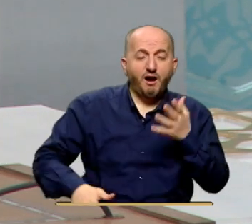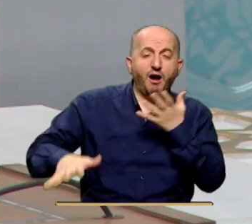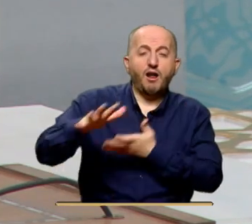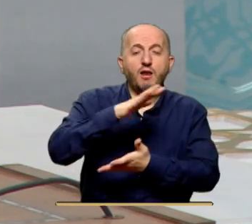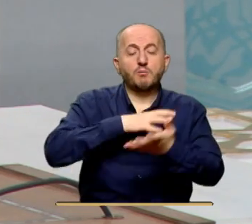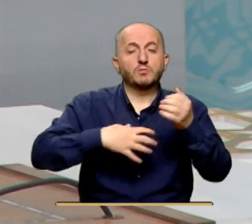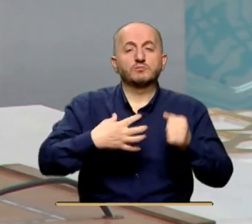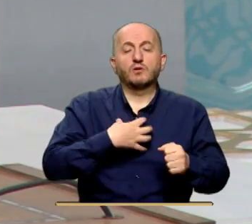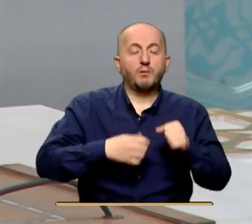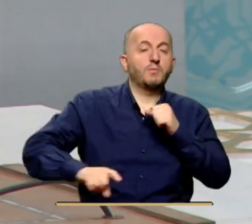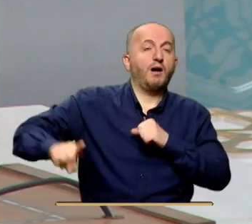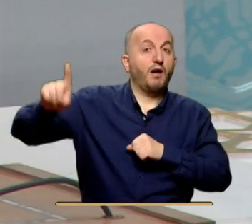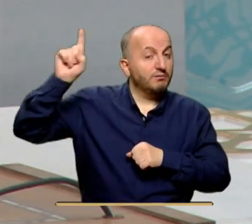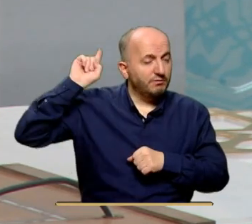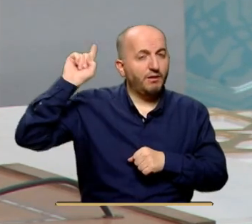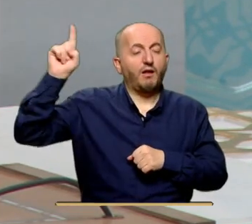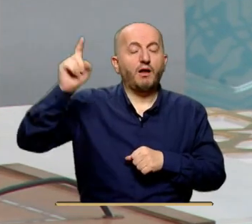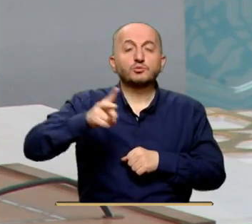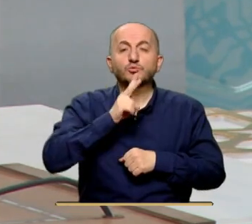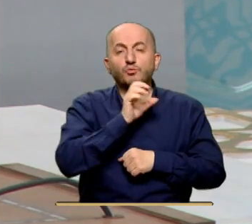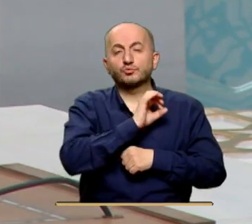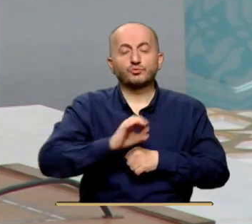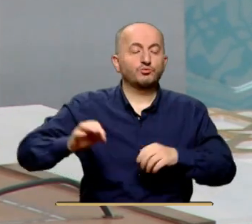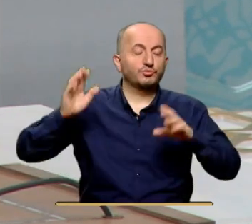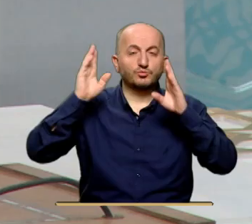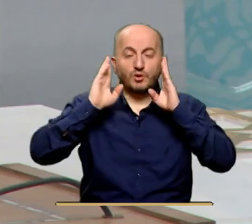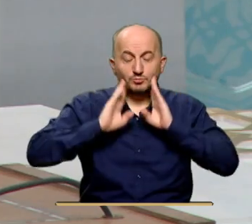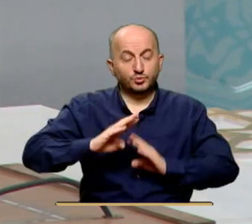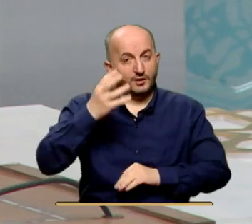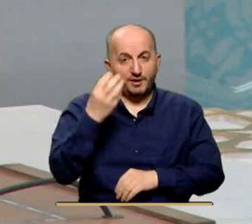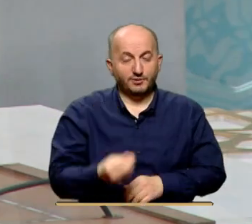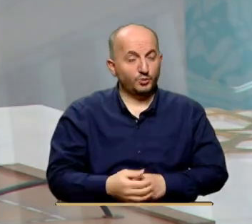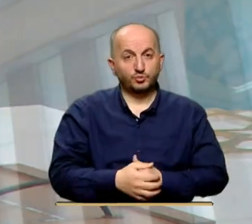alemlerin Rabbi Allahu Zülcelal'e sonsuz hamdü senalar olsun.